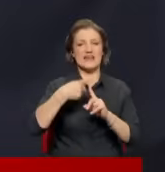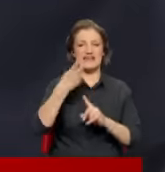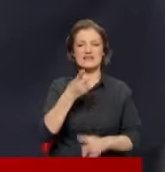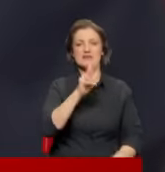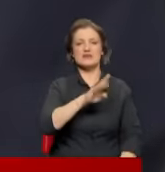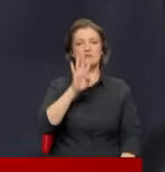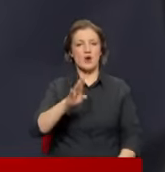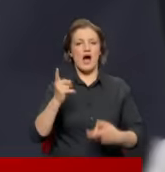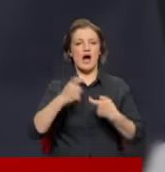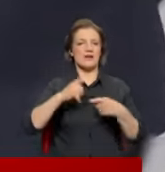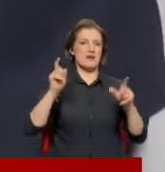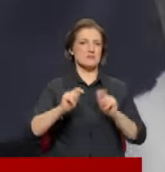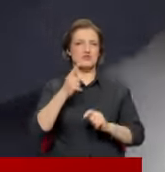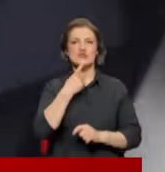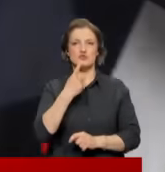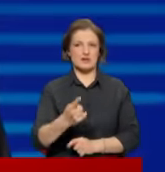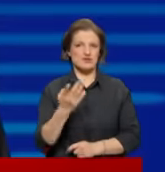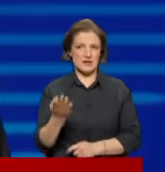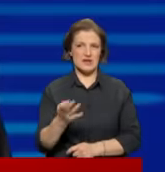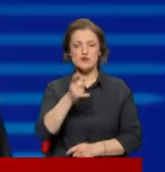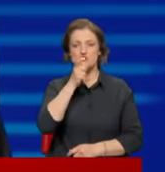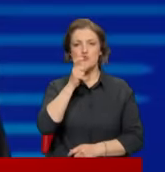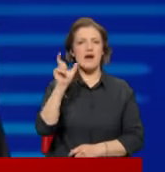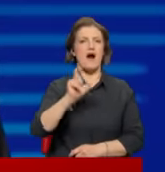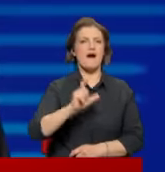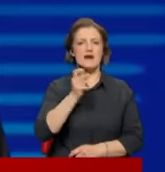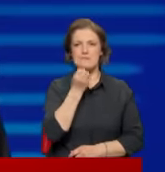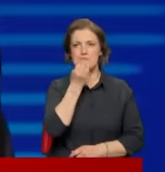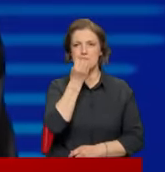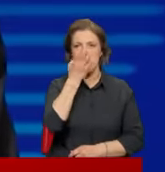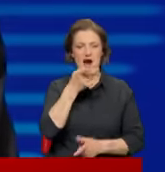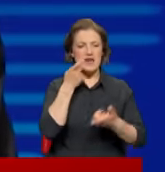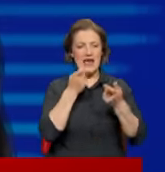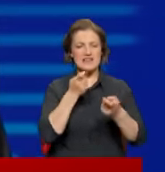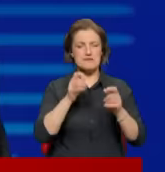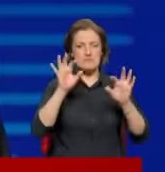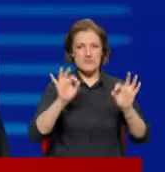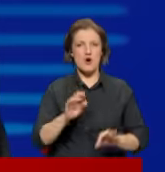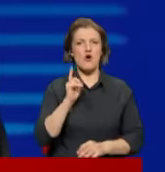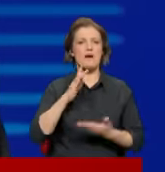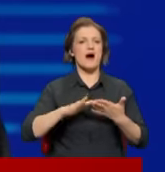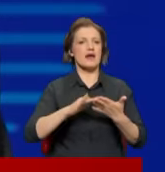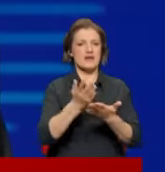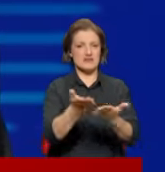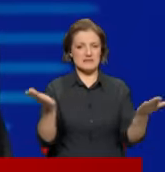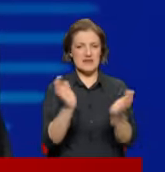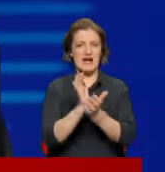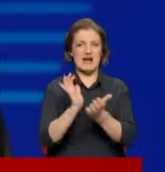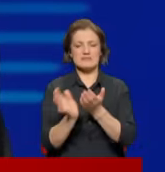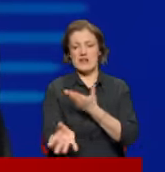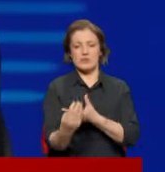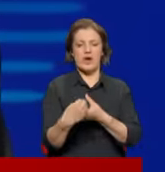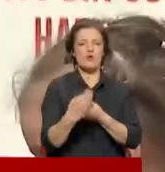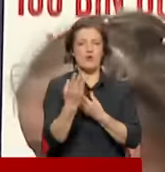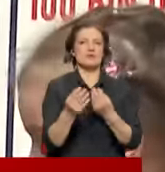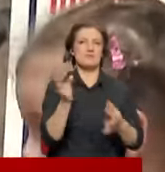ayında öğretmen ataması yapılacağını söylemişti. Şubat ayı bahar eğitim öğretim yılı başlarken öğretmen arkadaşlarımızı ailemize dahil etmiş